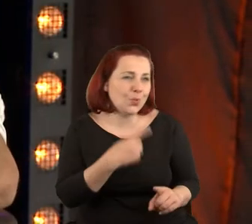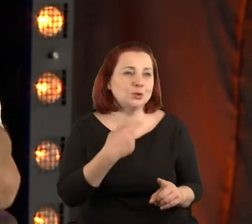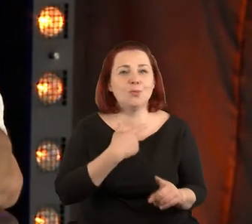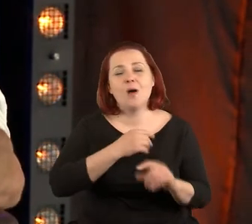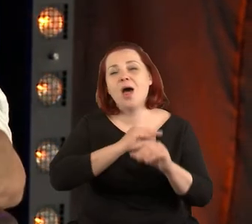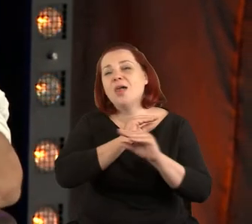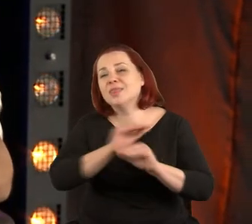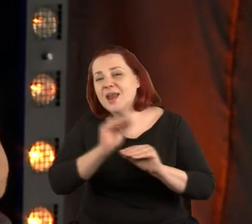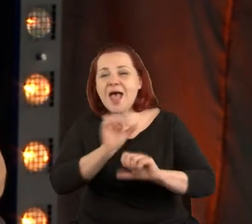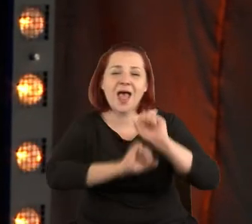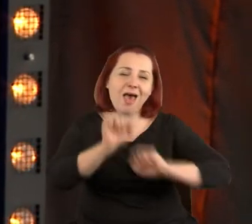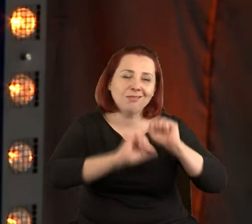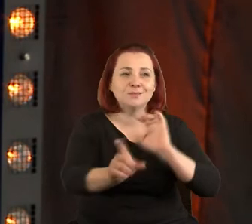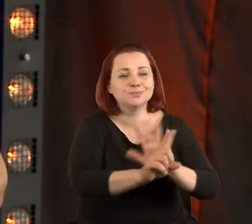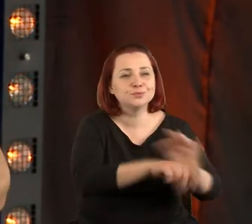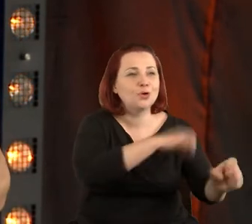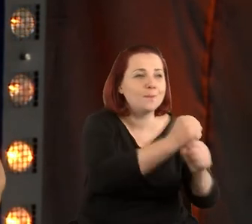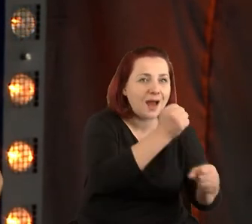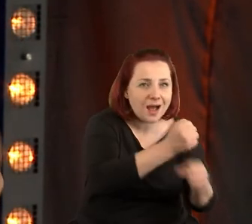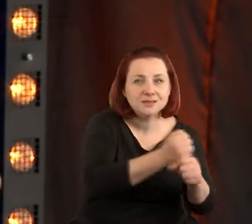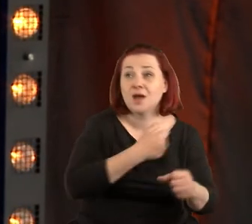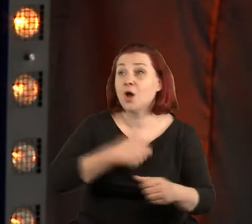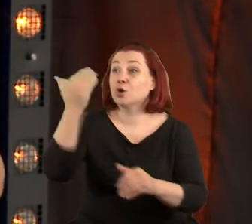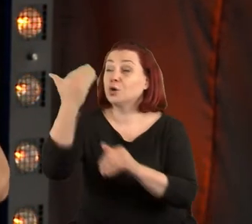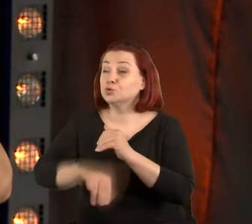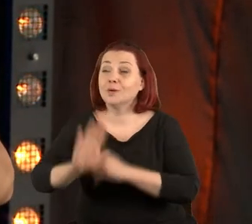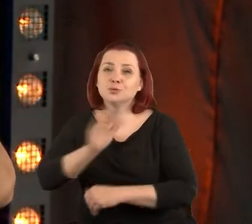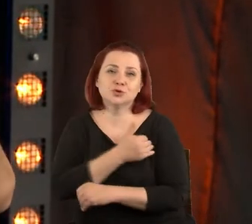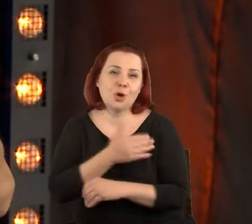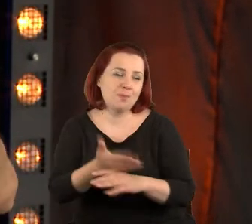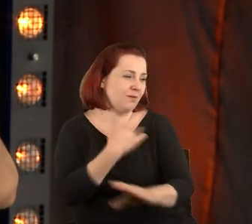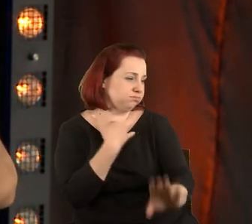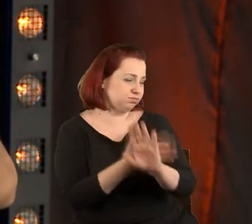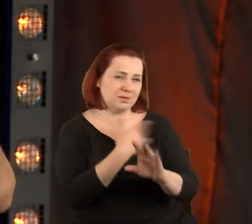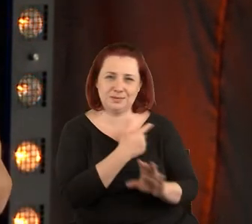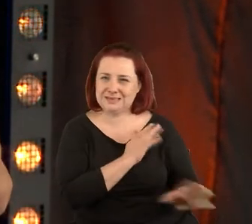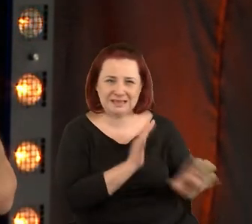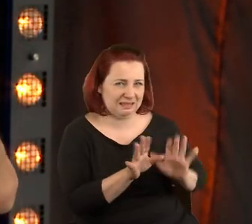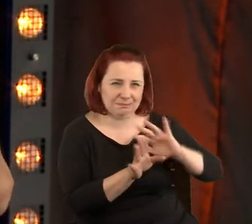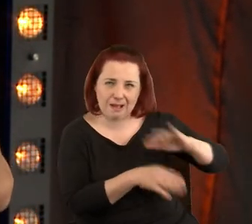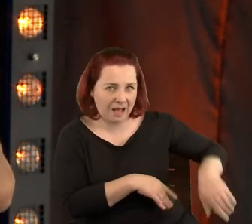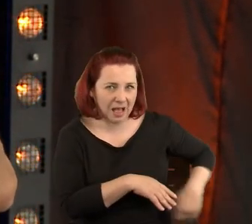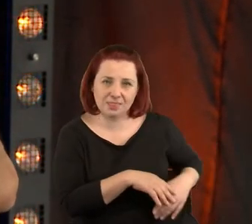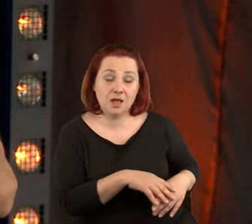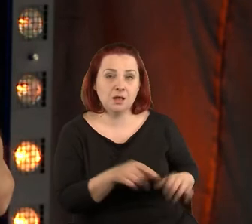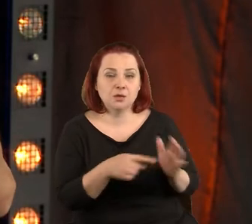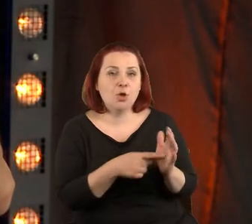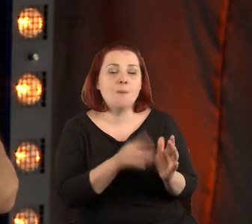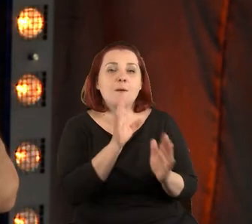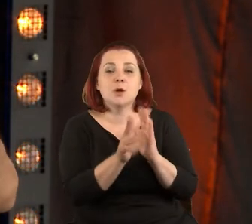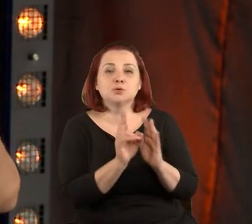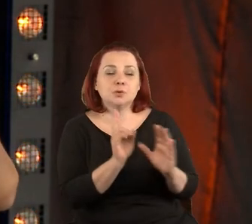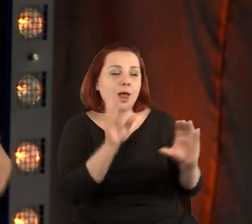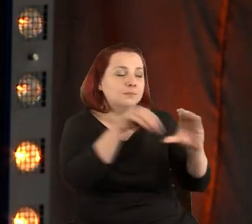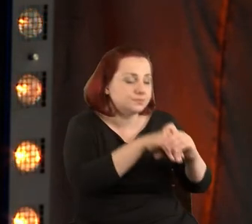chodziłem do pracy, kończyłem szkołę, bo to wszystko zostało przez choroby zaniedbane. I to mi dawało właśnie taką odskocznię. Ja nie myślałem o tym,